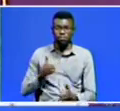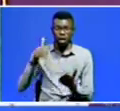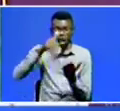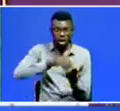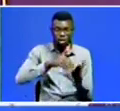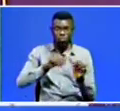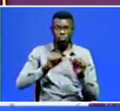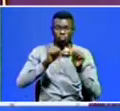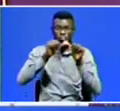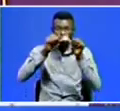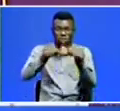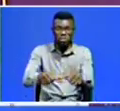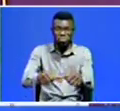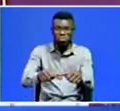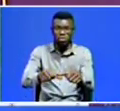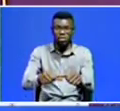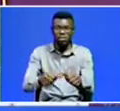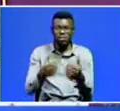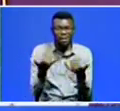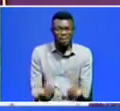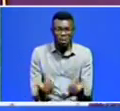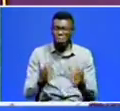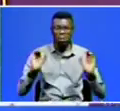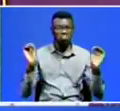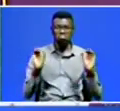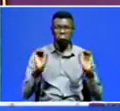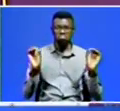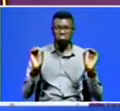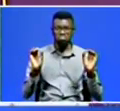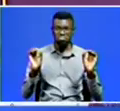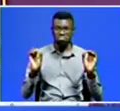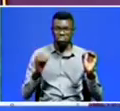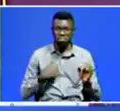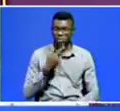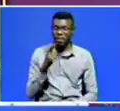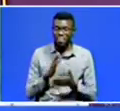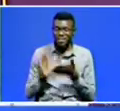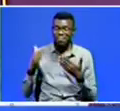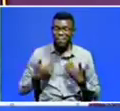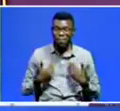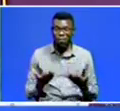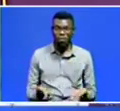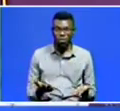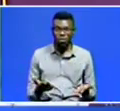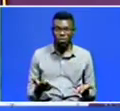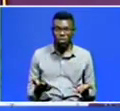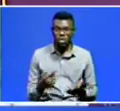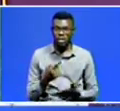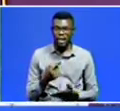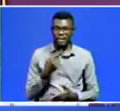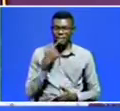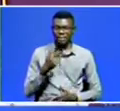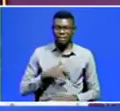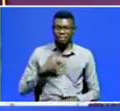into this particular era. I'm saying there are people who are starting to say there are